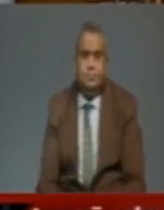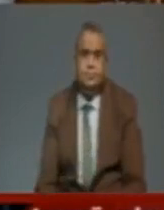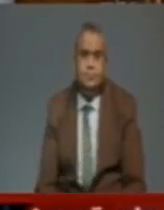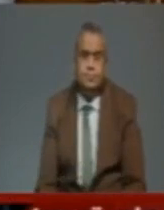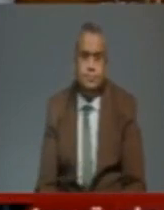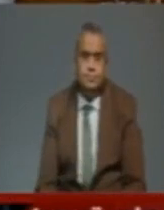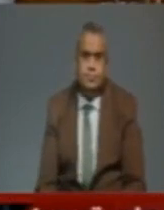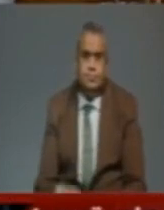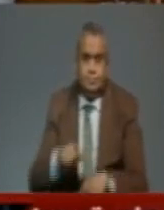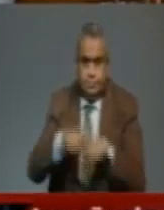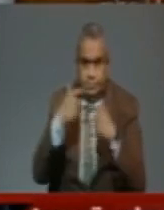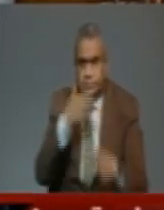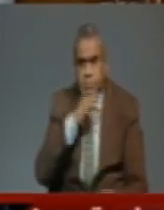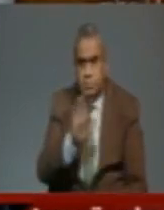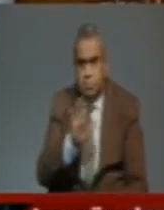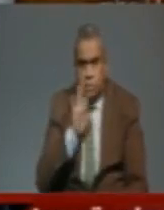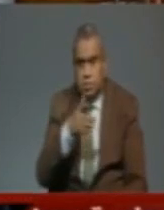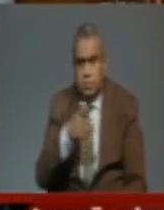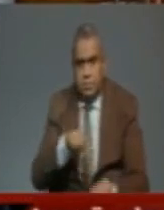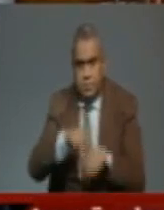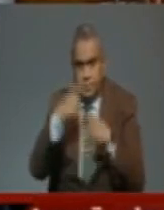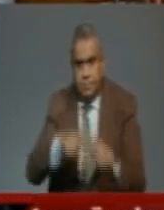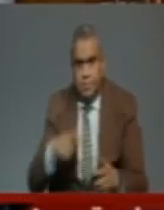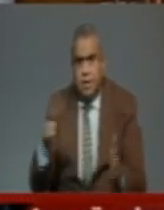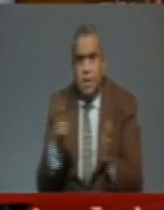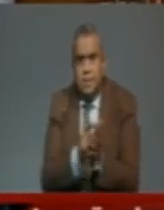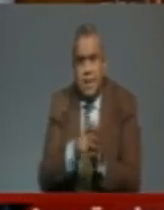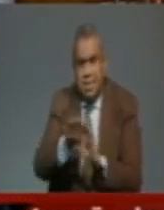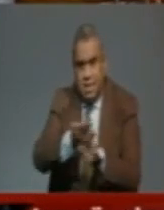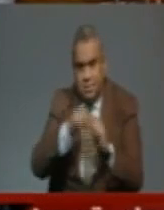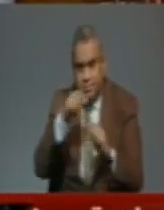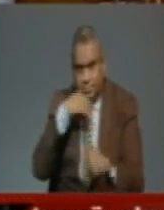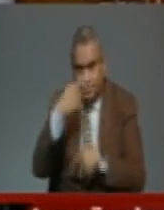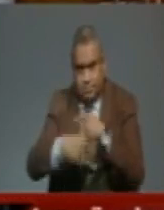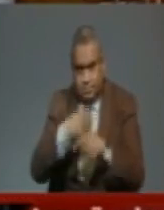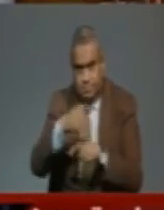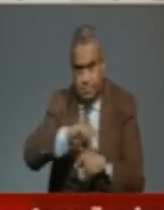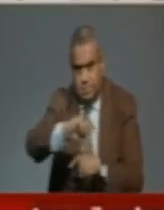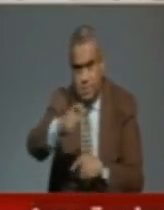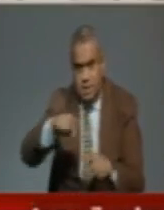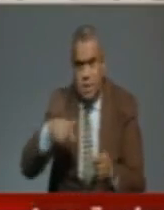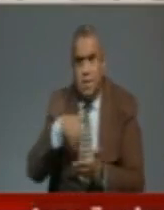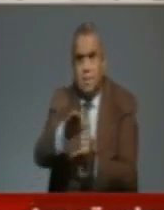ده شكل الميناء بقى بعد ما حطينا رصيف البضائع العامه الشرقي والرصيف الشرقي